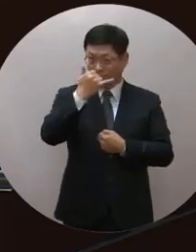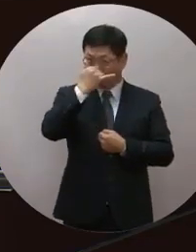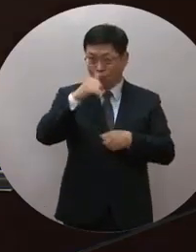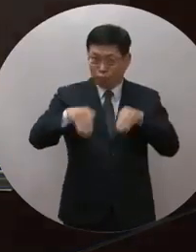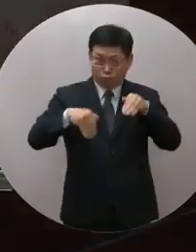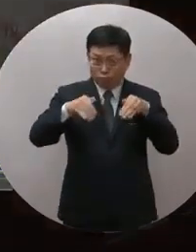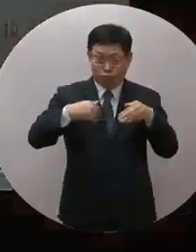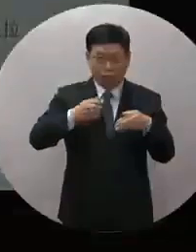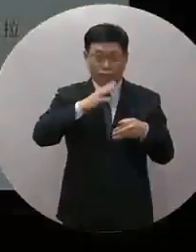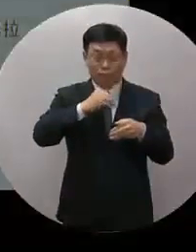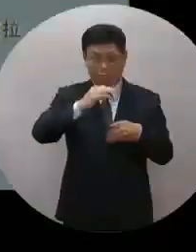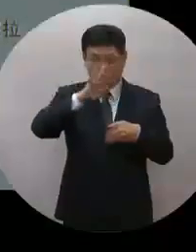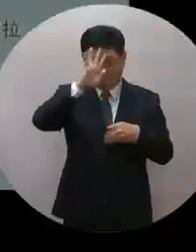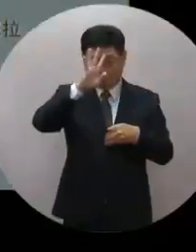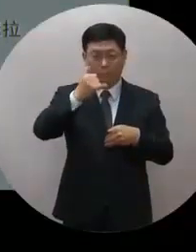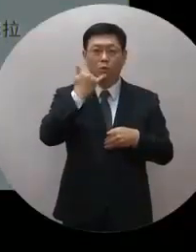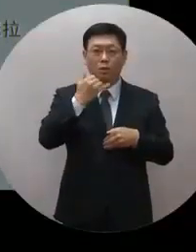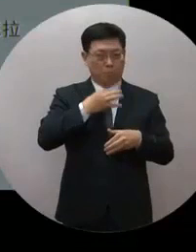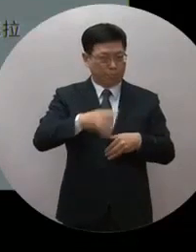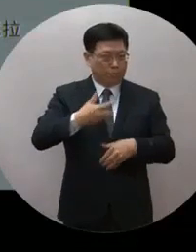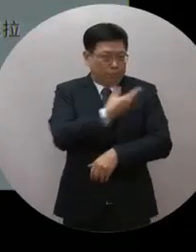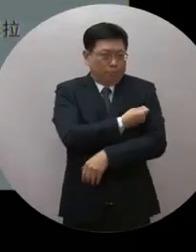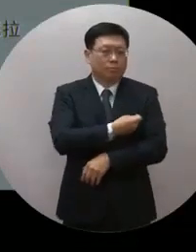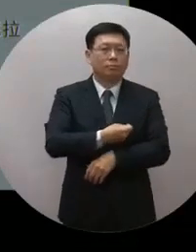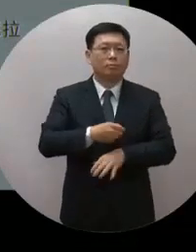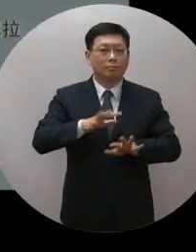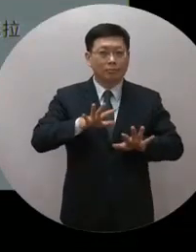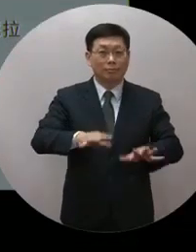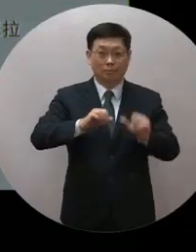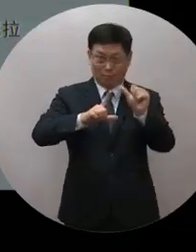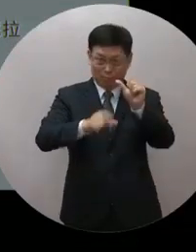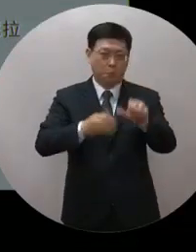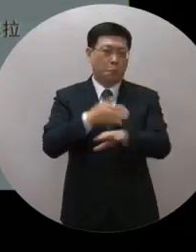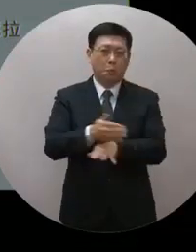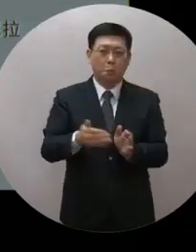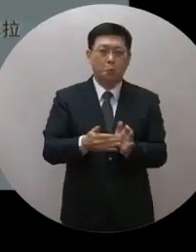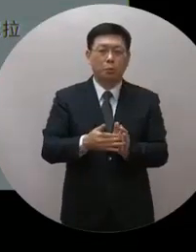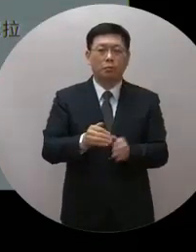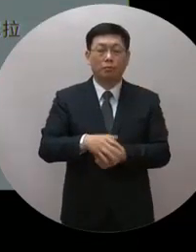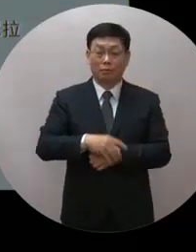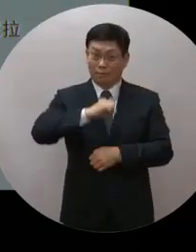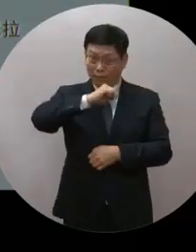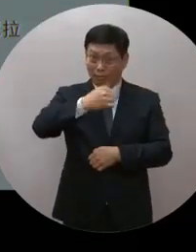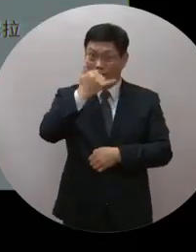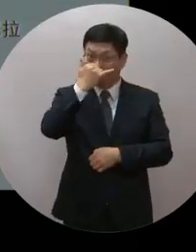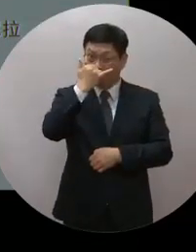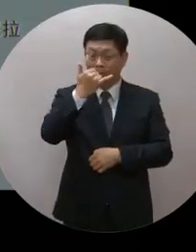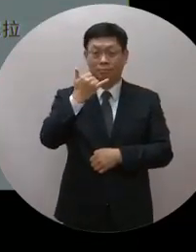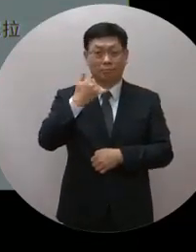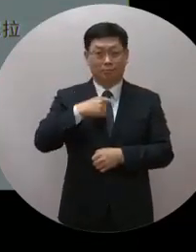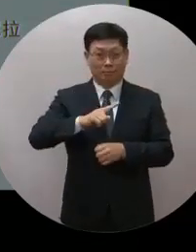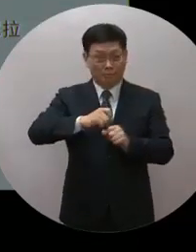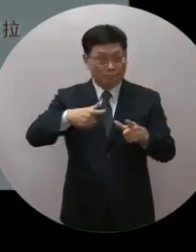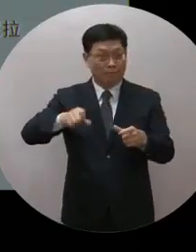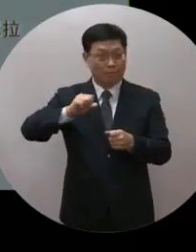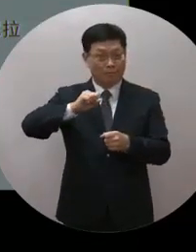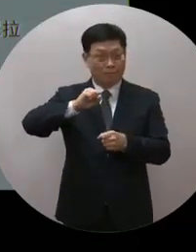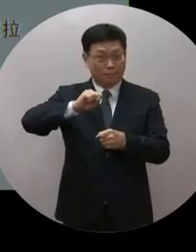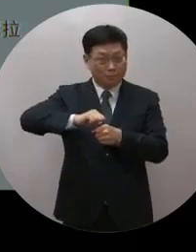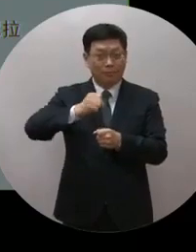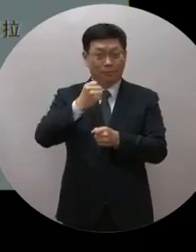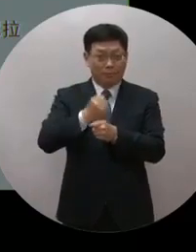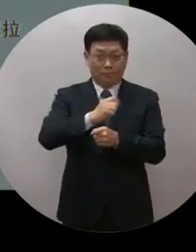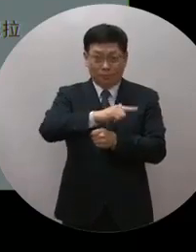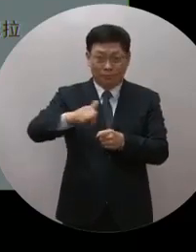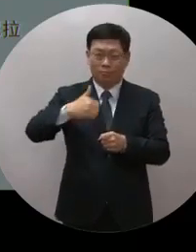打疫苗的非疫区，今年5月顺利通过后，台湾的猪肉制品就可以再